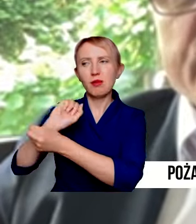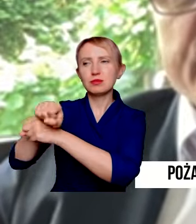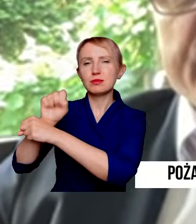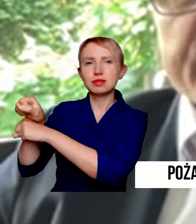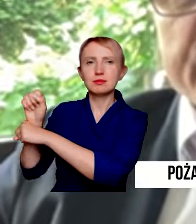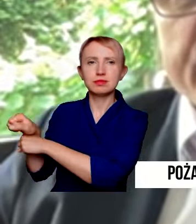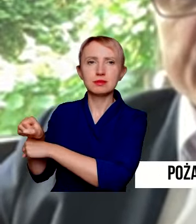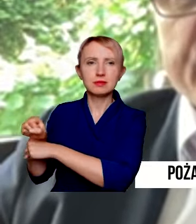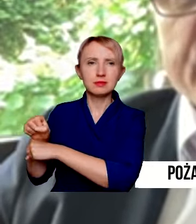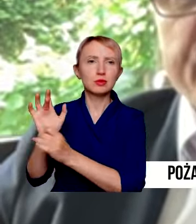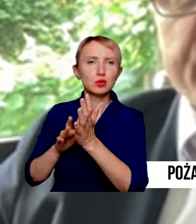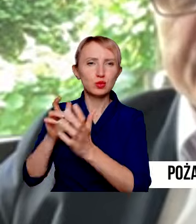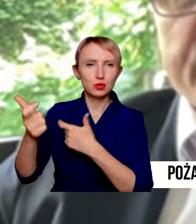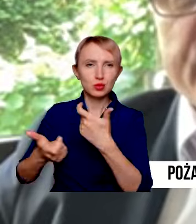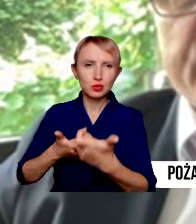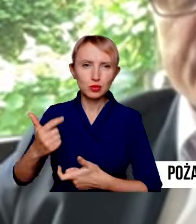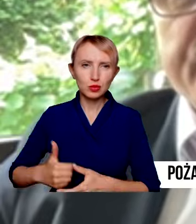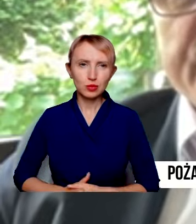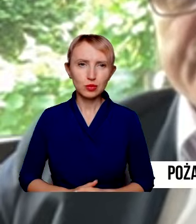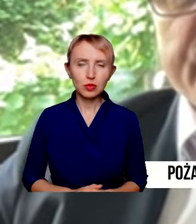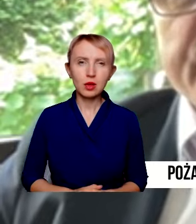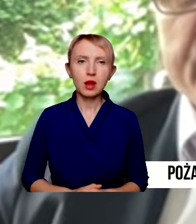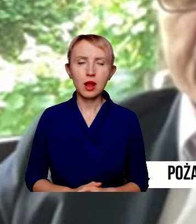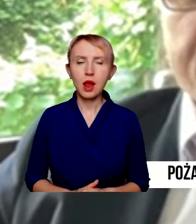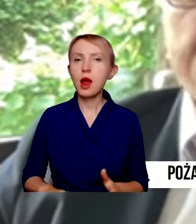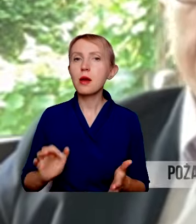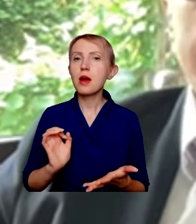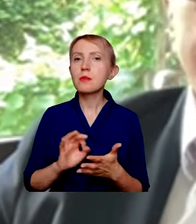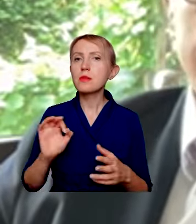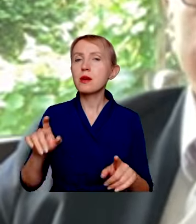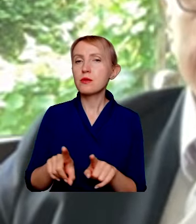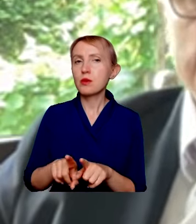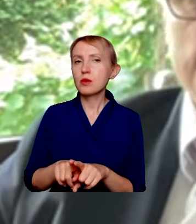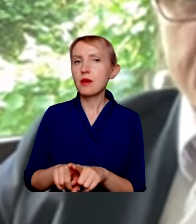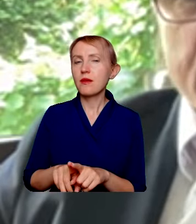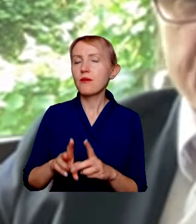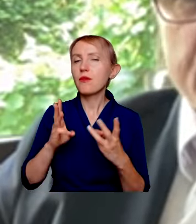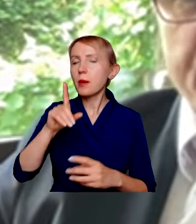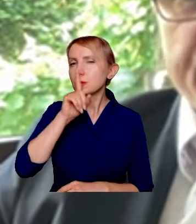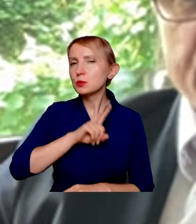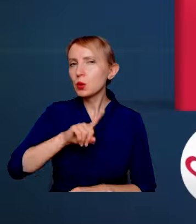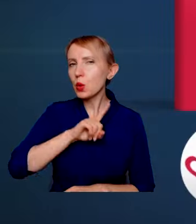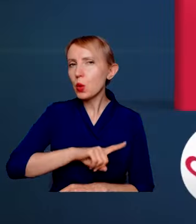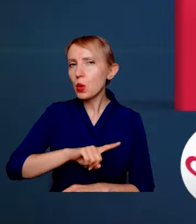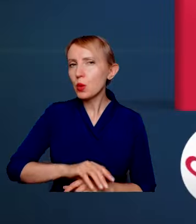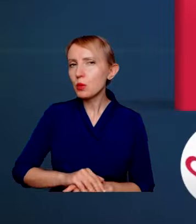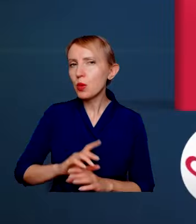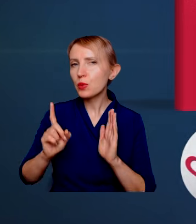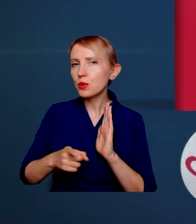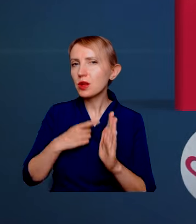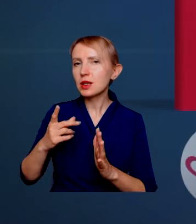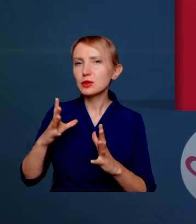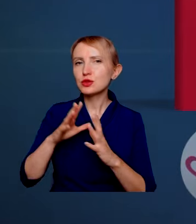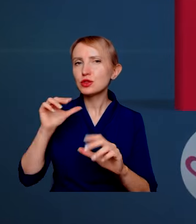ich konsumowania, no niewątpliwie ma też to ważne psychologiczne znaczenie, no bo to po raz pierwszy od 10